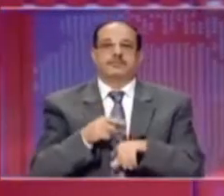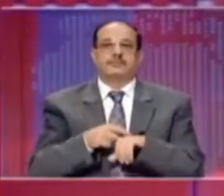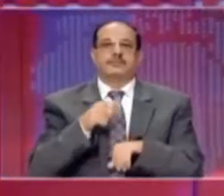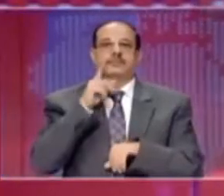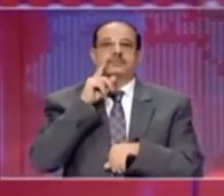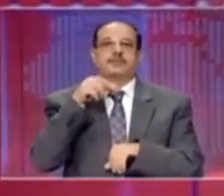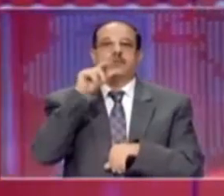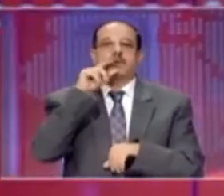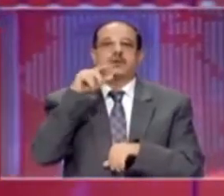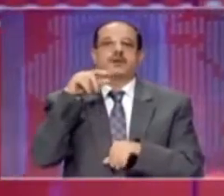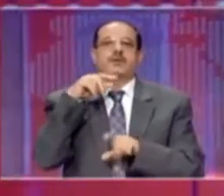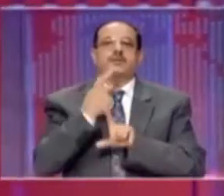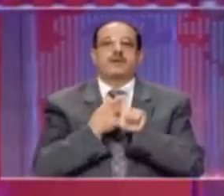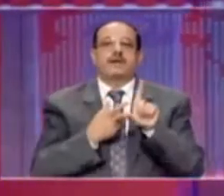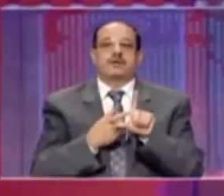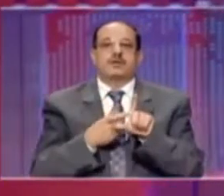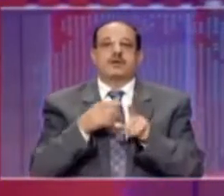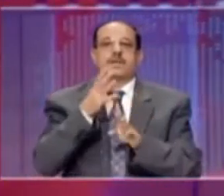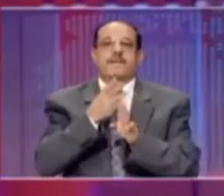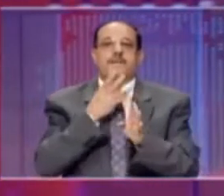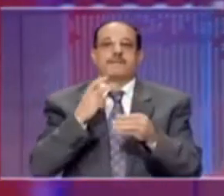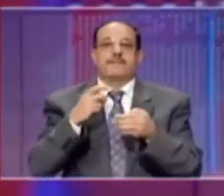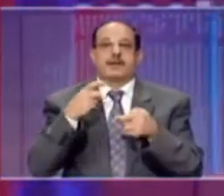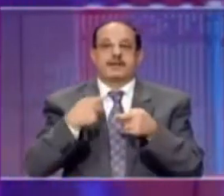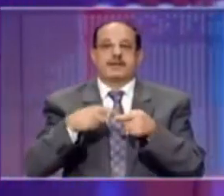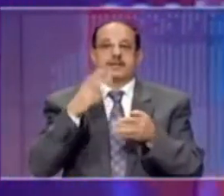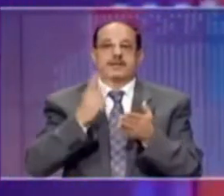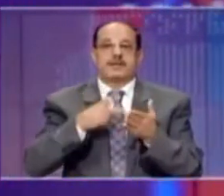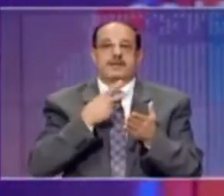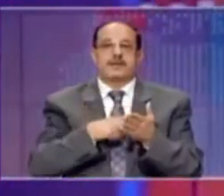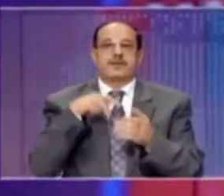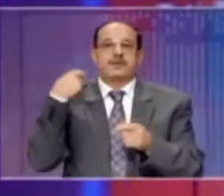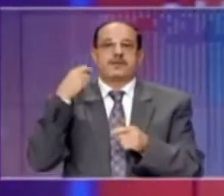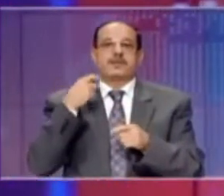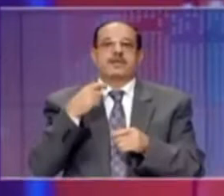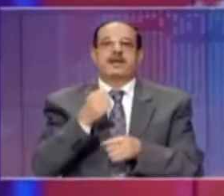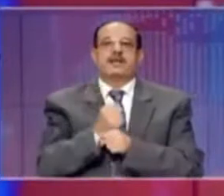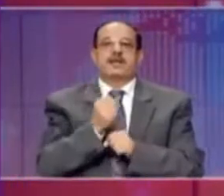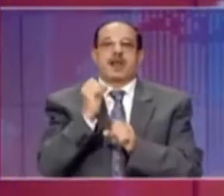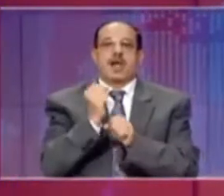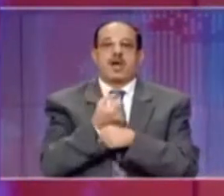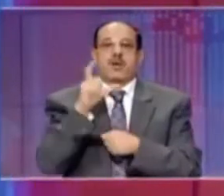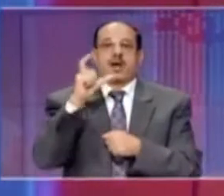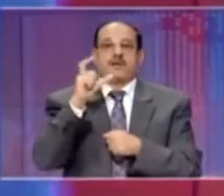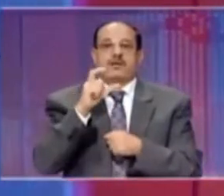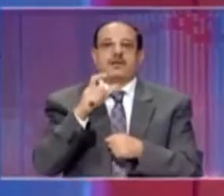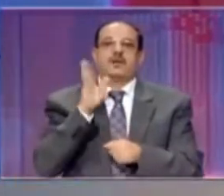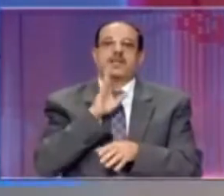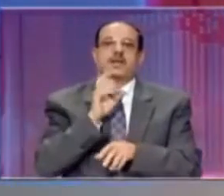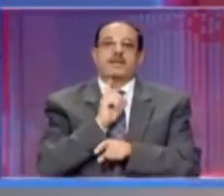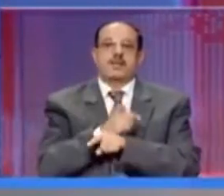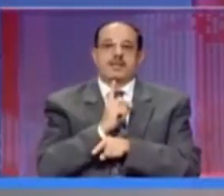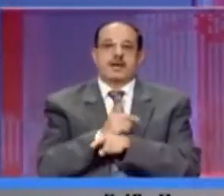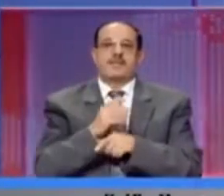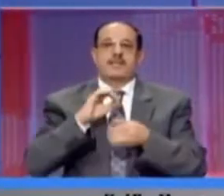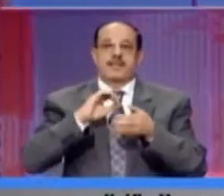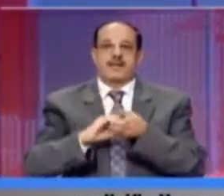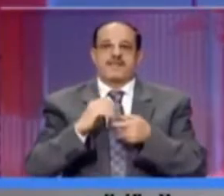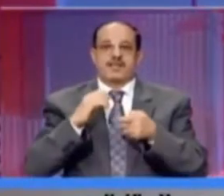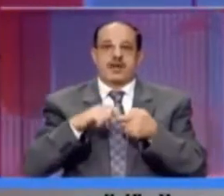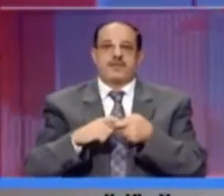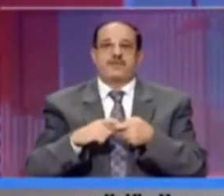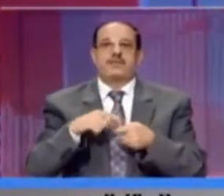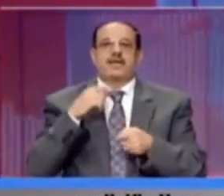شهد الدكتور مصطفى مدبولي رئيس مجلس الوزراء مراسم التوقيع بين وزارتي الأوقاف والتربية والتعليم على